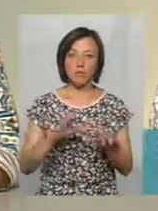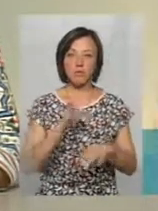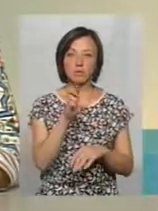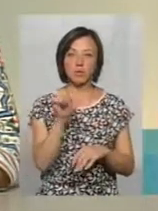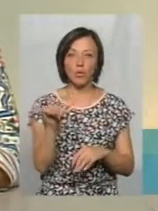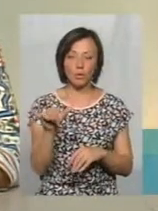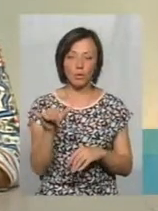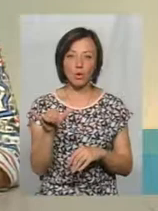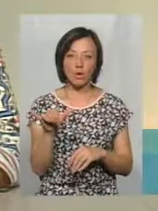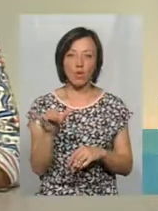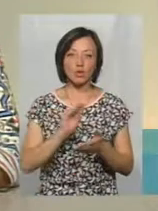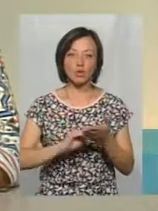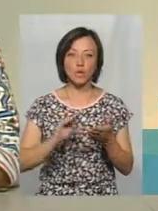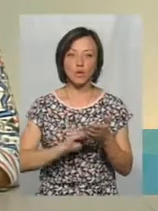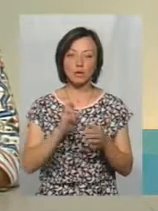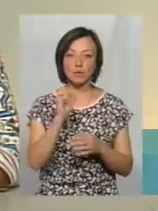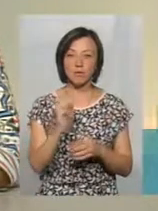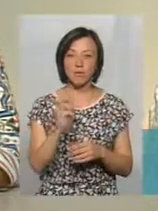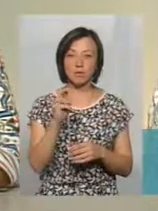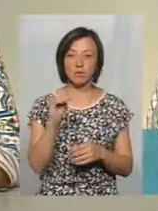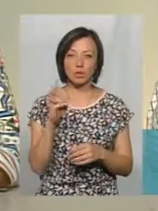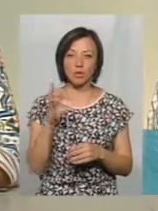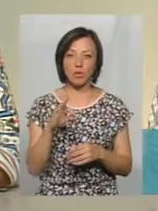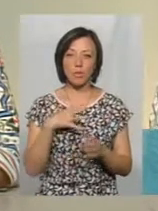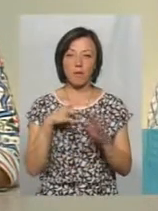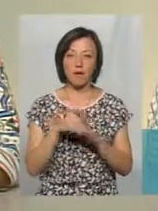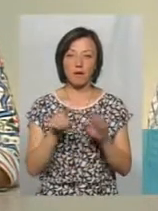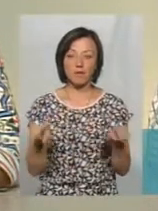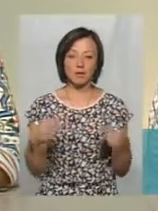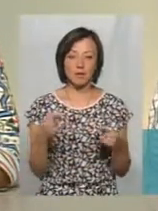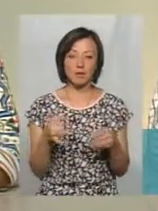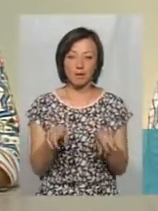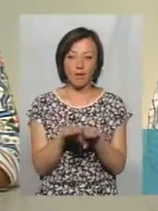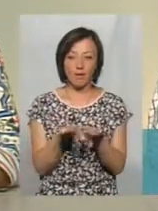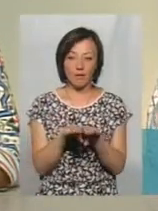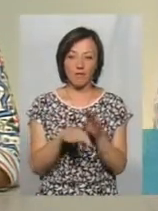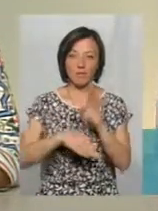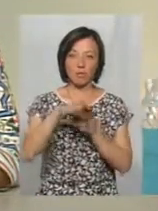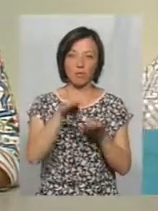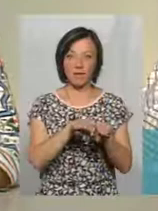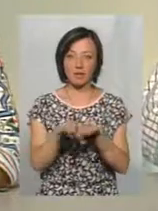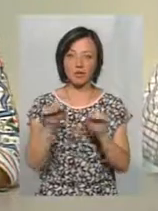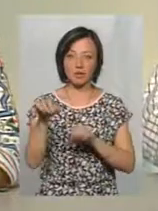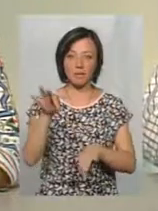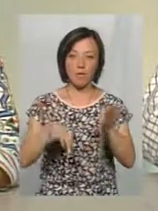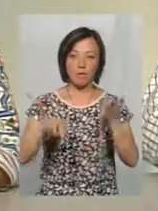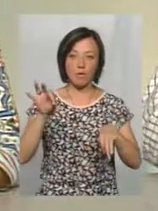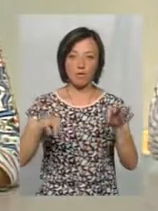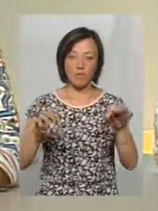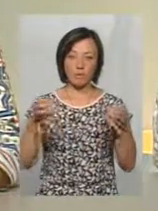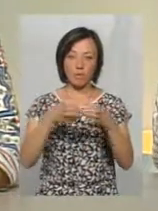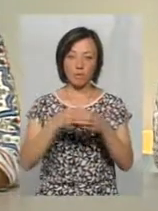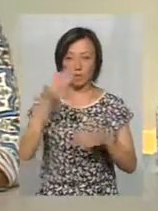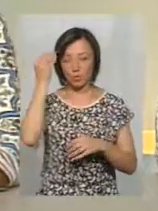безпеки України, що там журналіст Бабченко помер і потім воскрес. Так? Тобто навіть на такому високому рівні можна маніпулювати певною